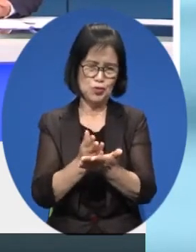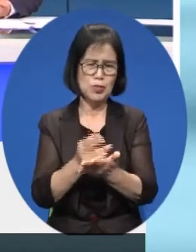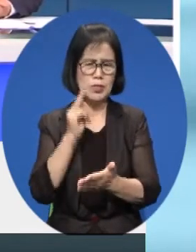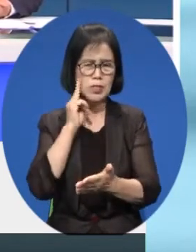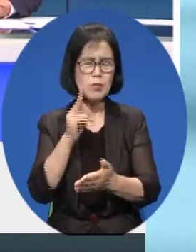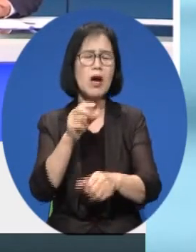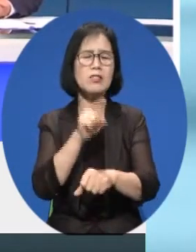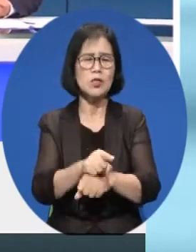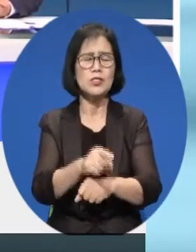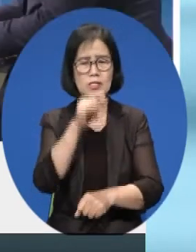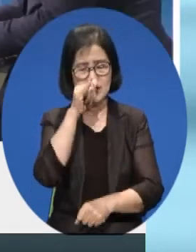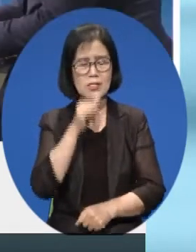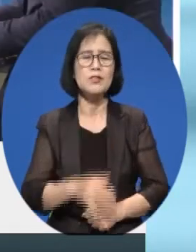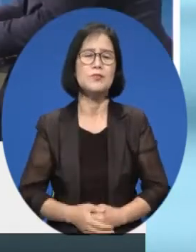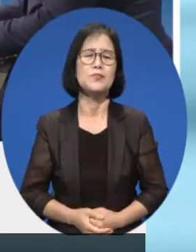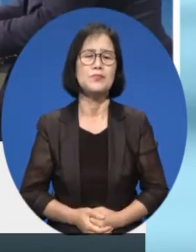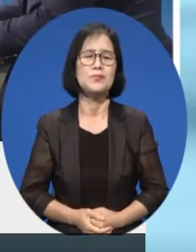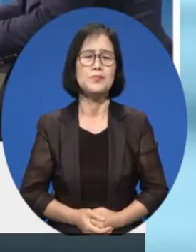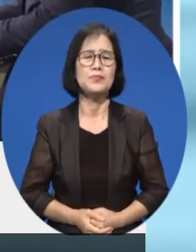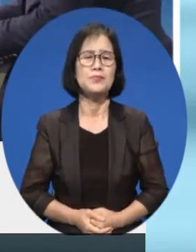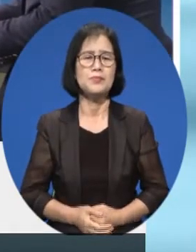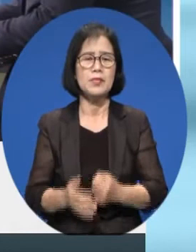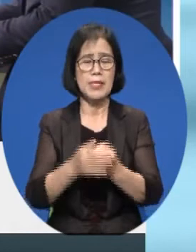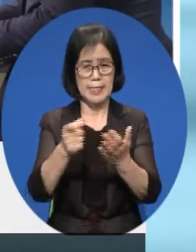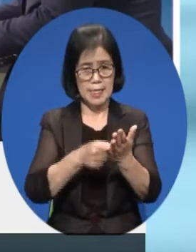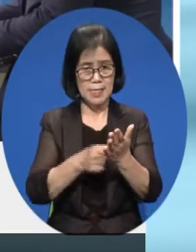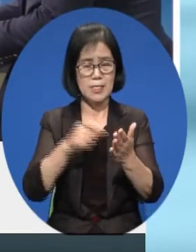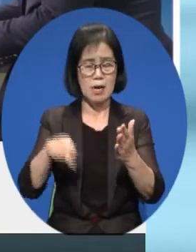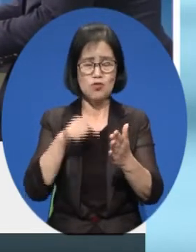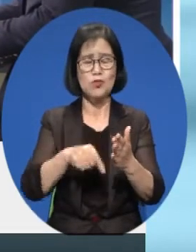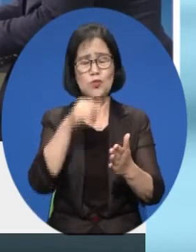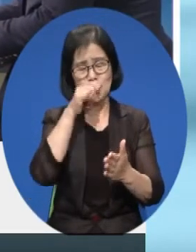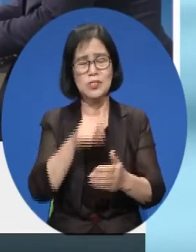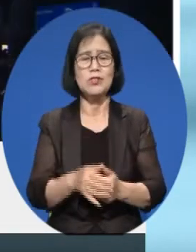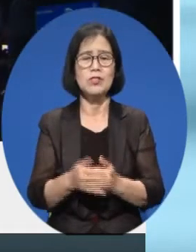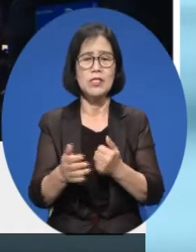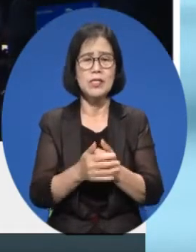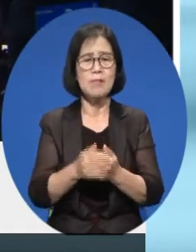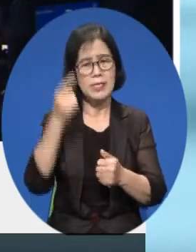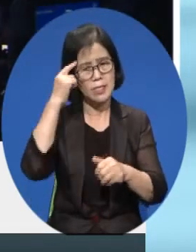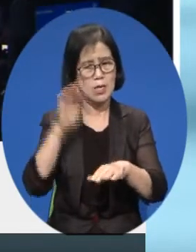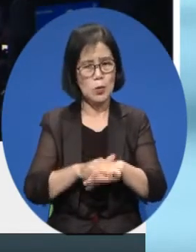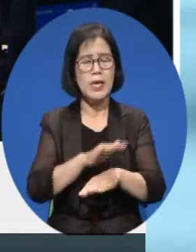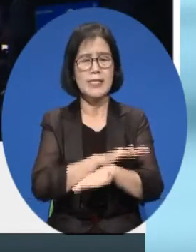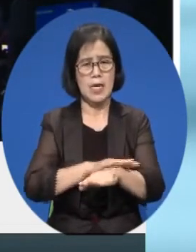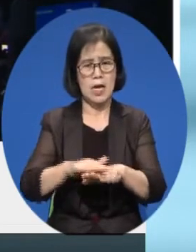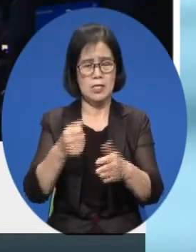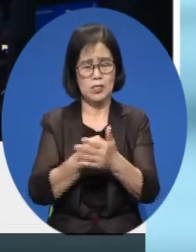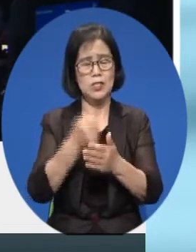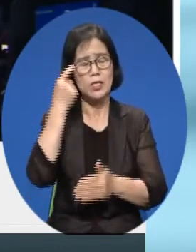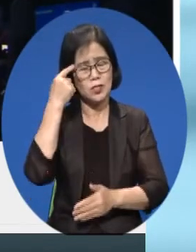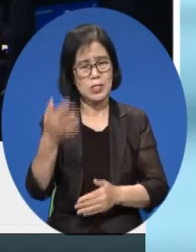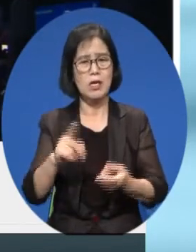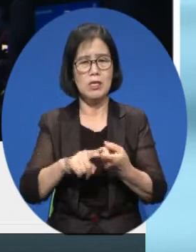심각성들도 굉장히 심각하게 생각하시는 분들도 굉장히 많이 있어요. 기자들 가운데도 꽤 많이 있고요. 그걸 어떻게 지혜롭게 통과시킬 네. 거냐 이런